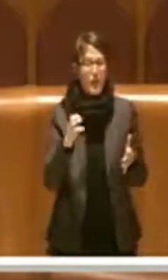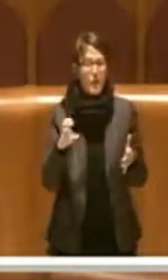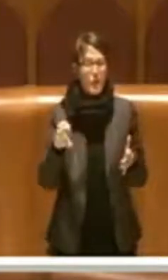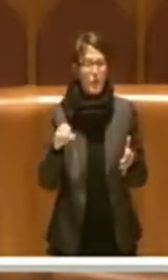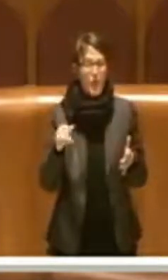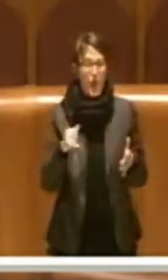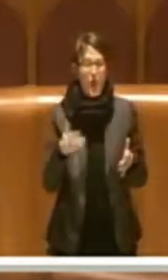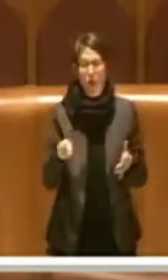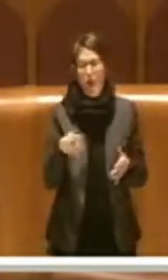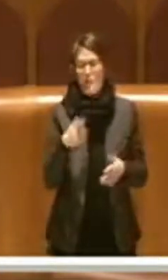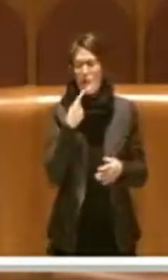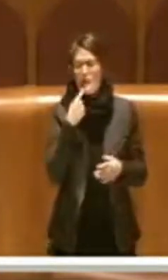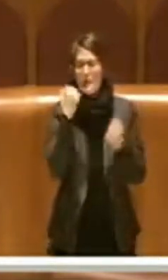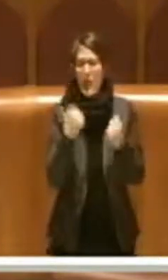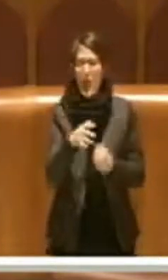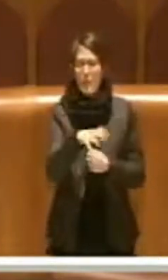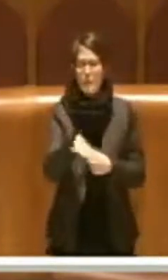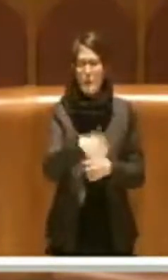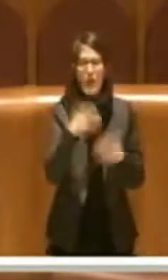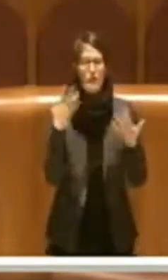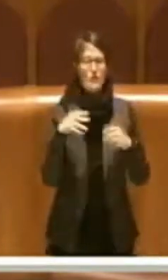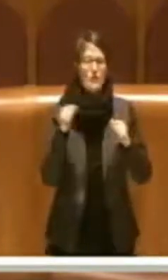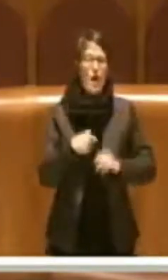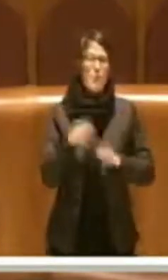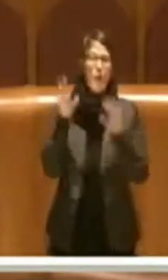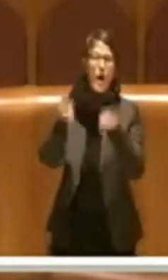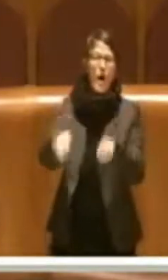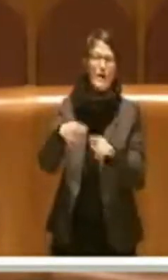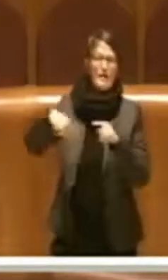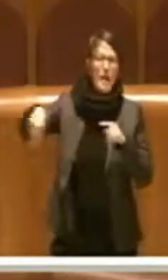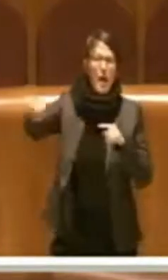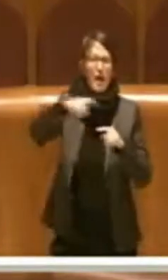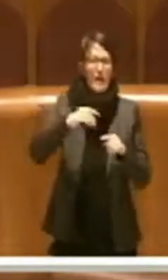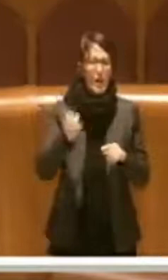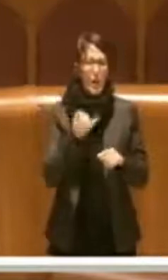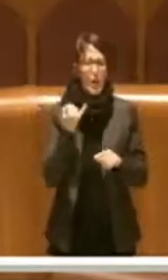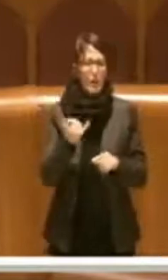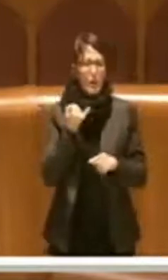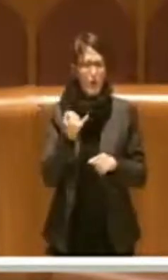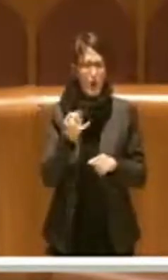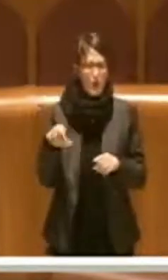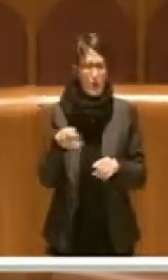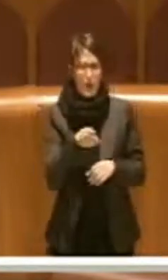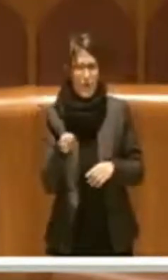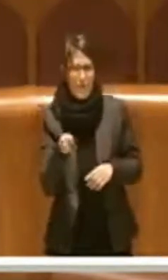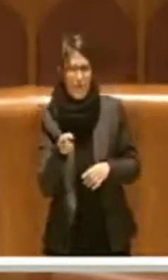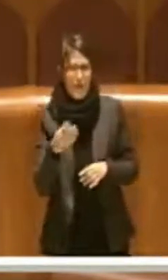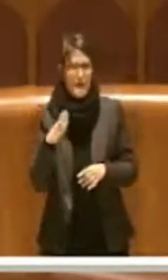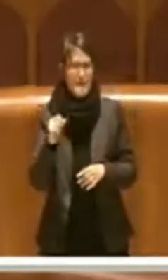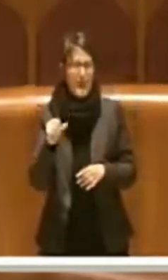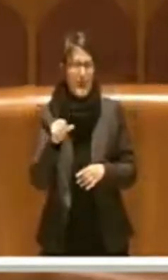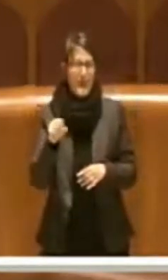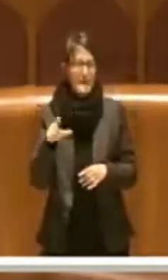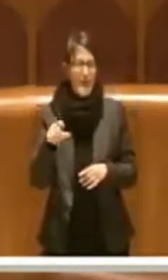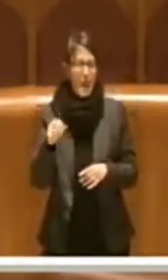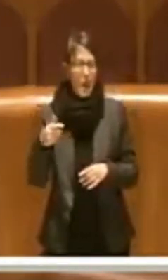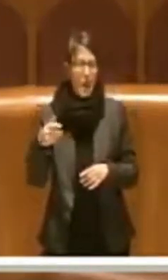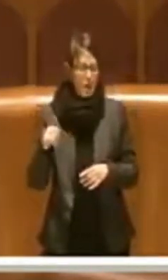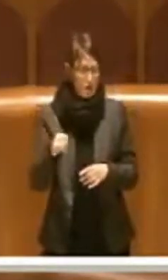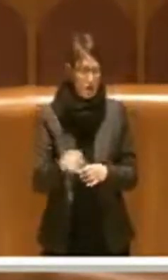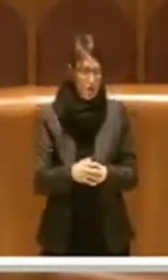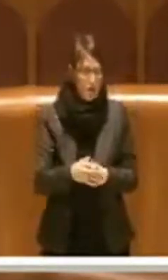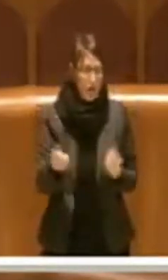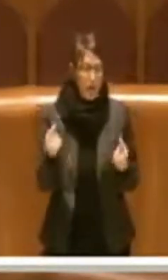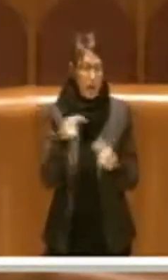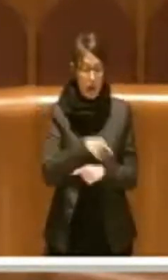oggi raggiungere in maniera più spedita e celere il raccordo passando per Casalotti, mentre il perfezionamento